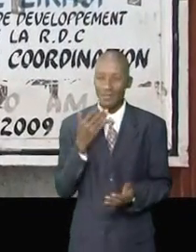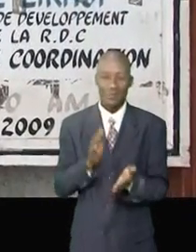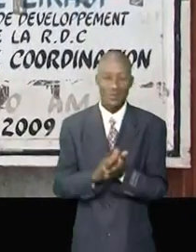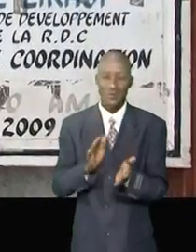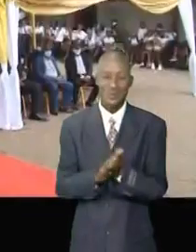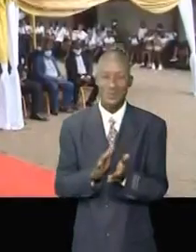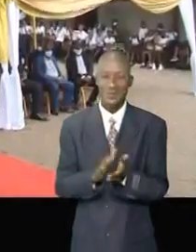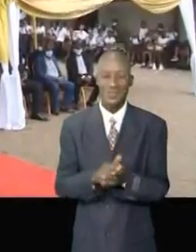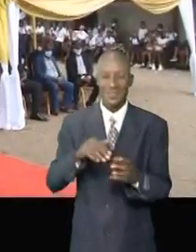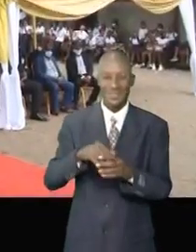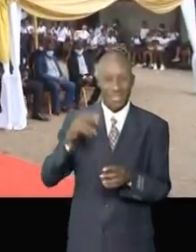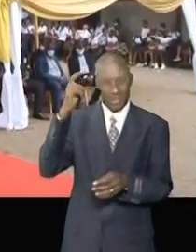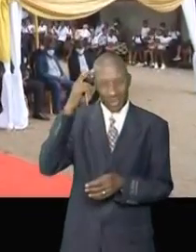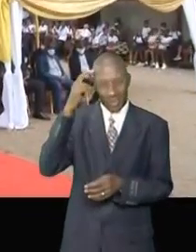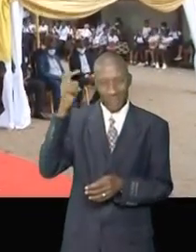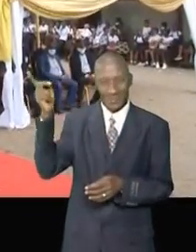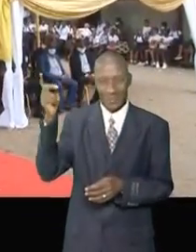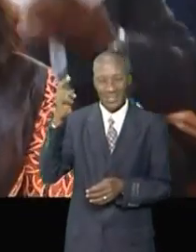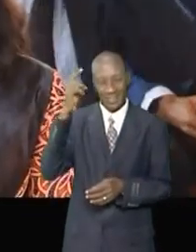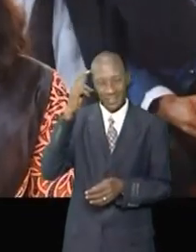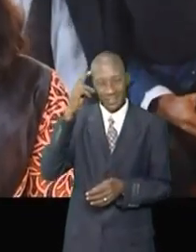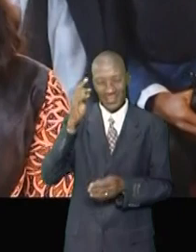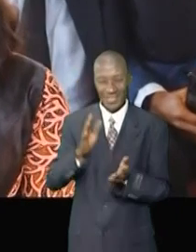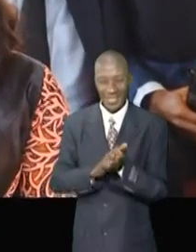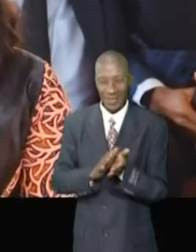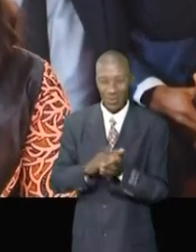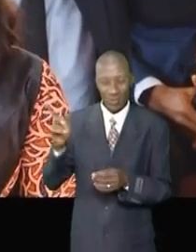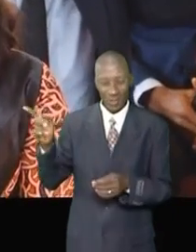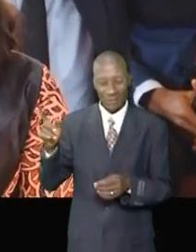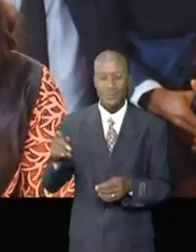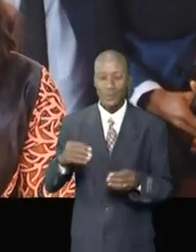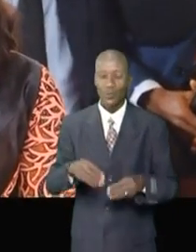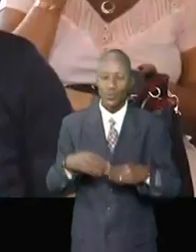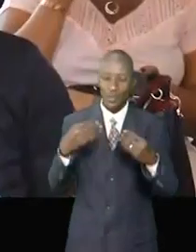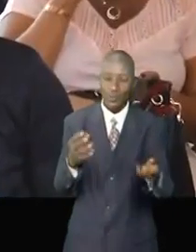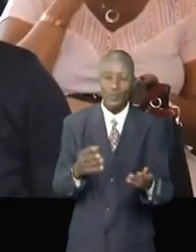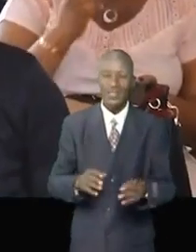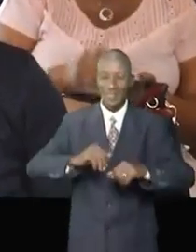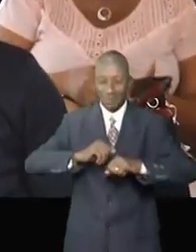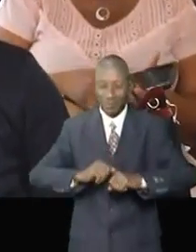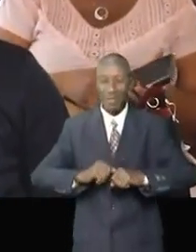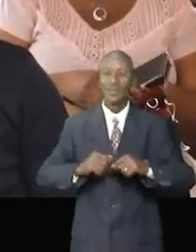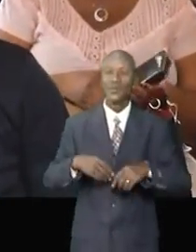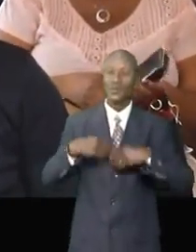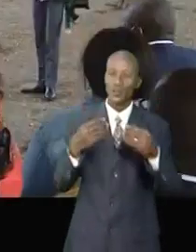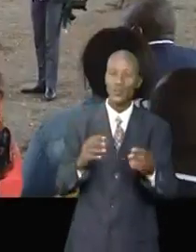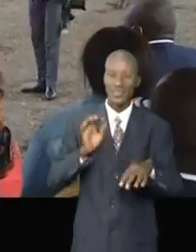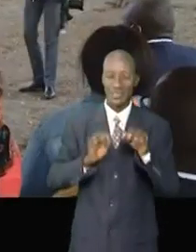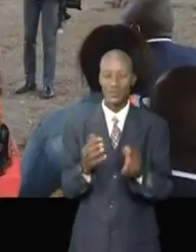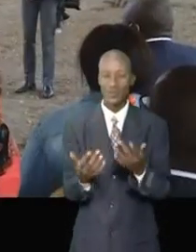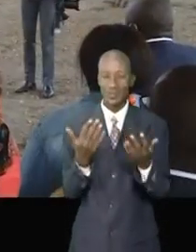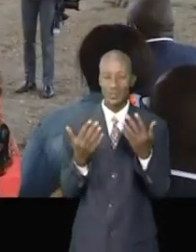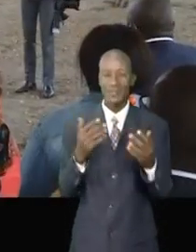Likasi Angeli sont adressés à la directrice du cabinet adjointe du chef de l'État en charge des infrastructures, ressources minières et